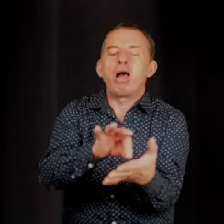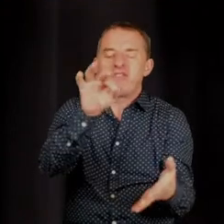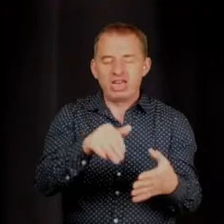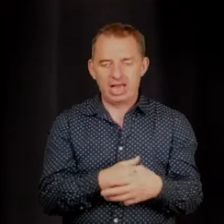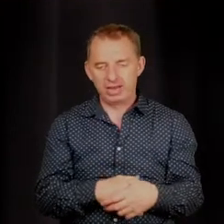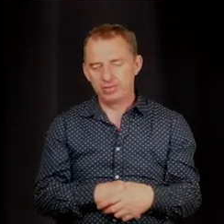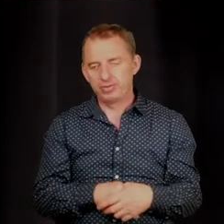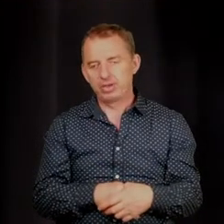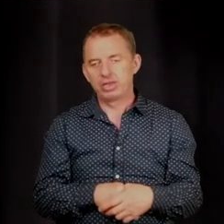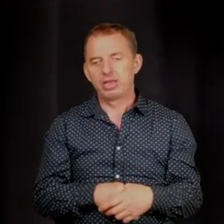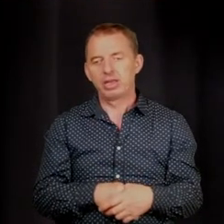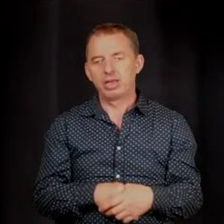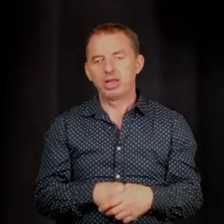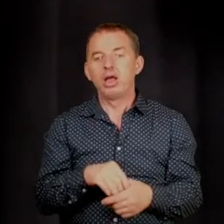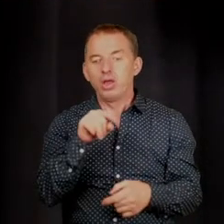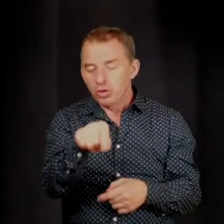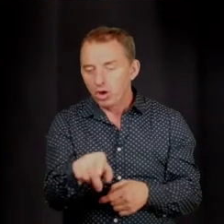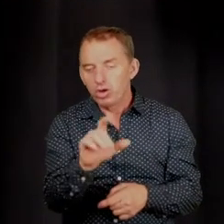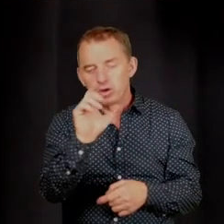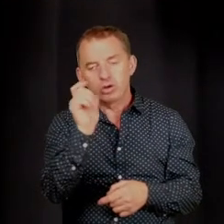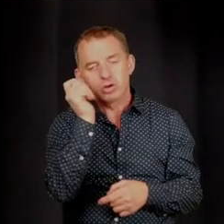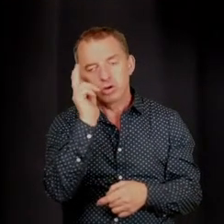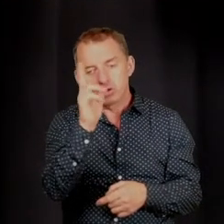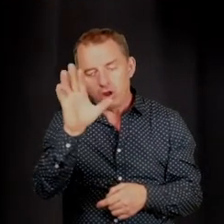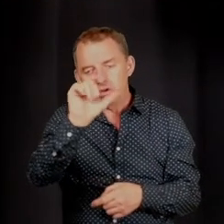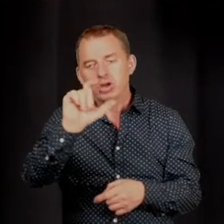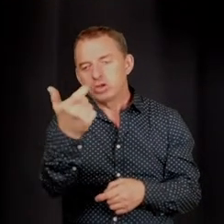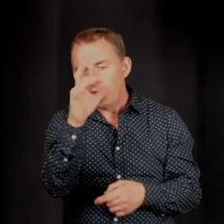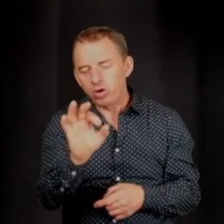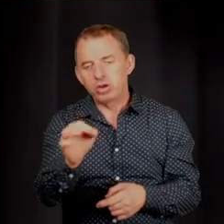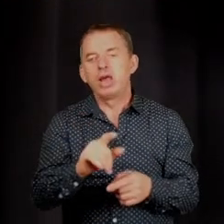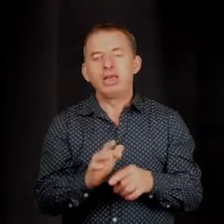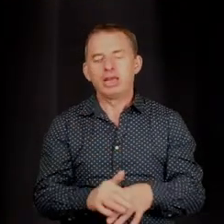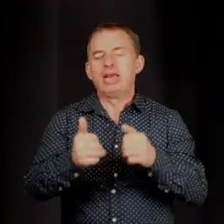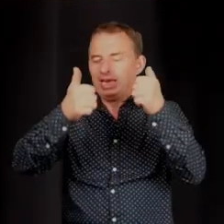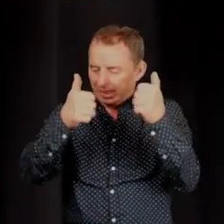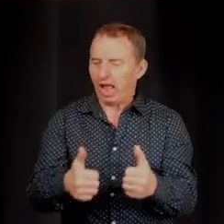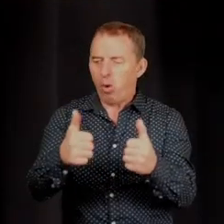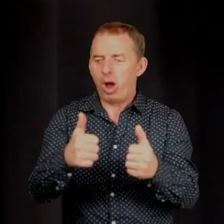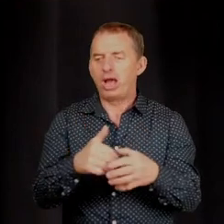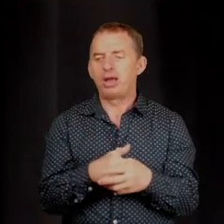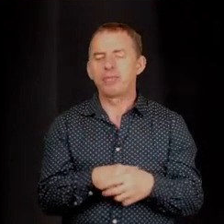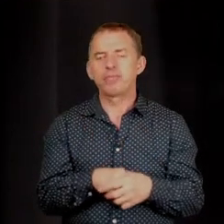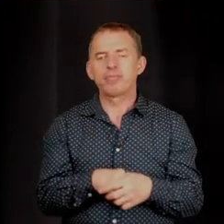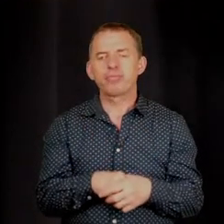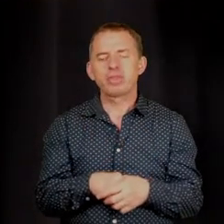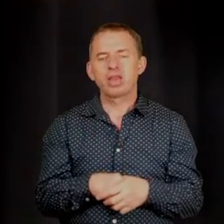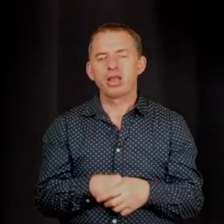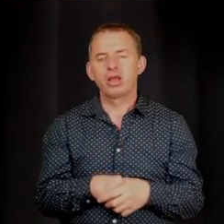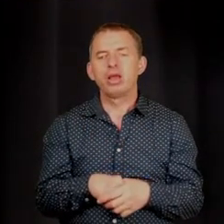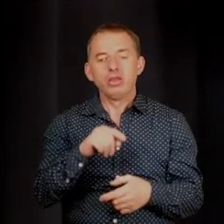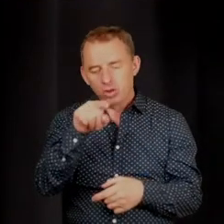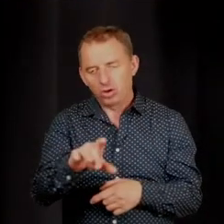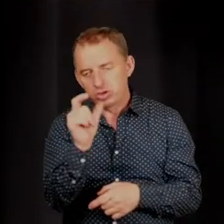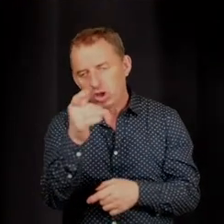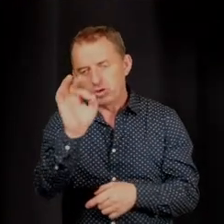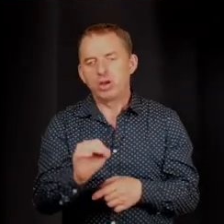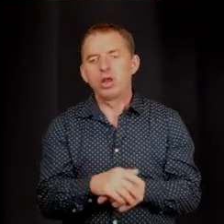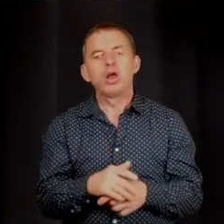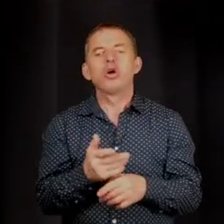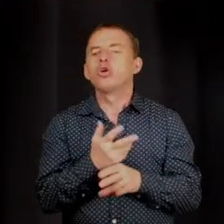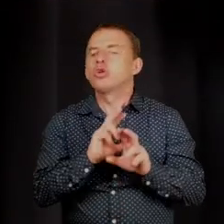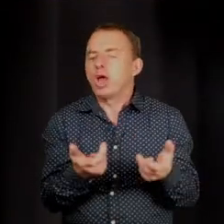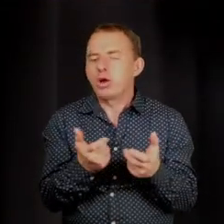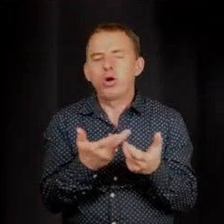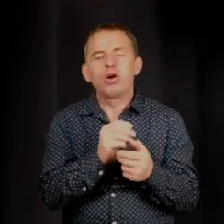is reliable. Oto coś, co jest stabilne. Here is something that is unchangeable. Oto coś, czego nie